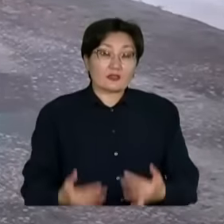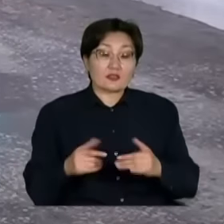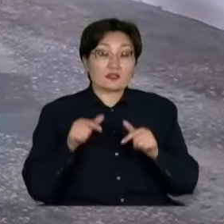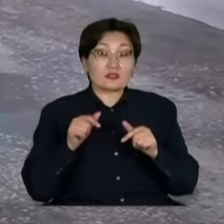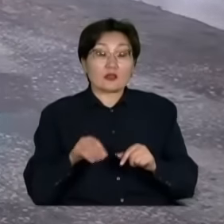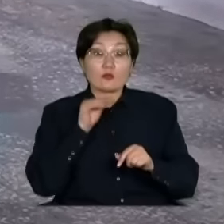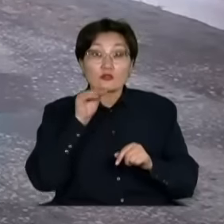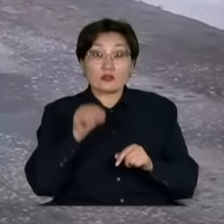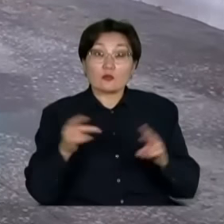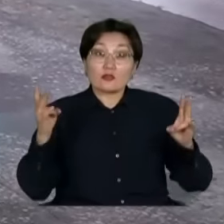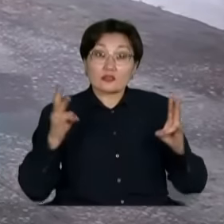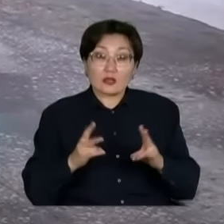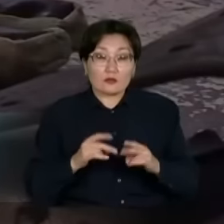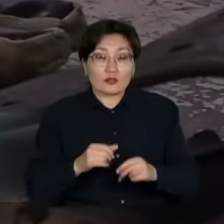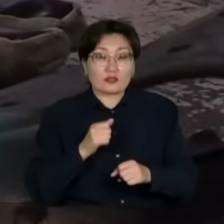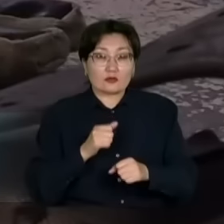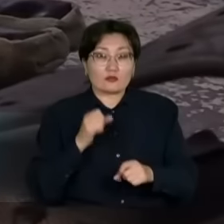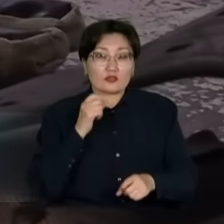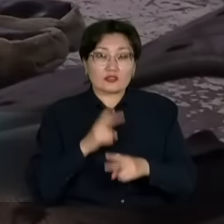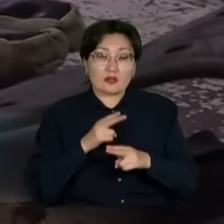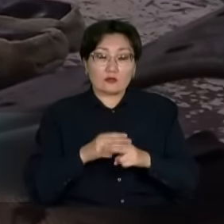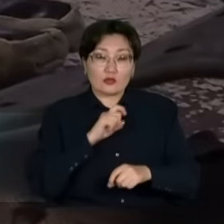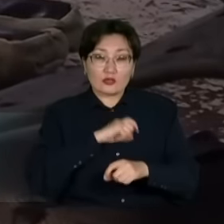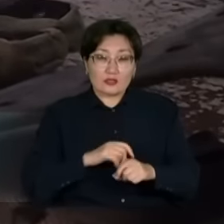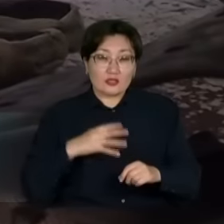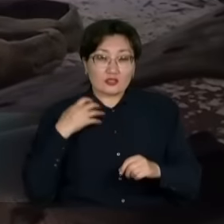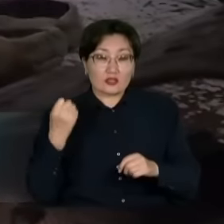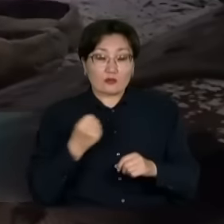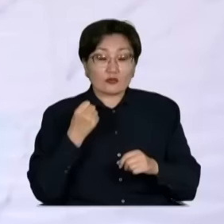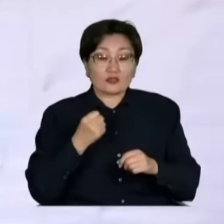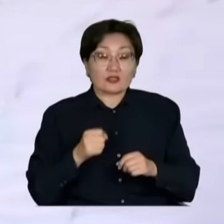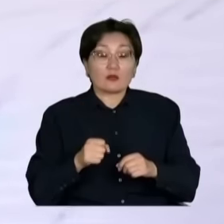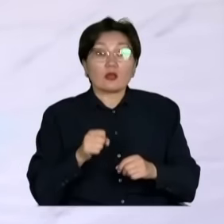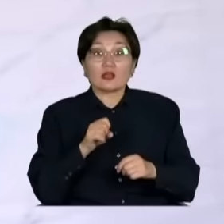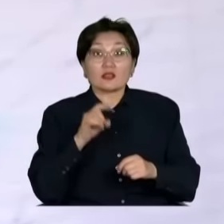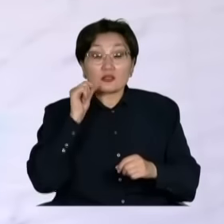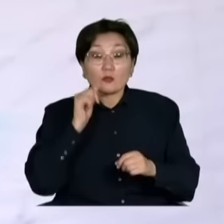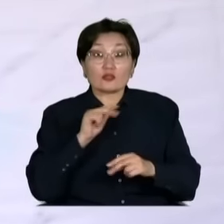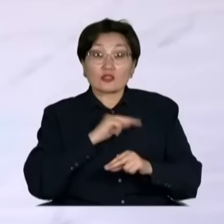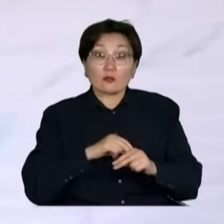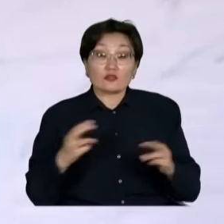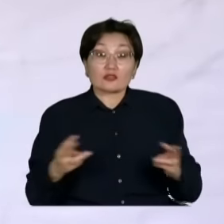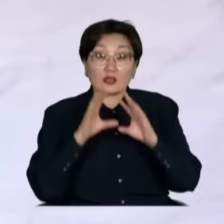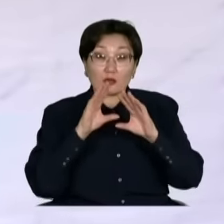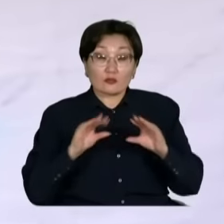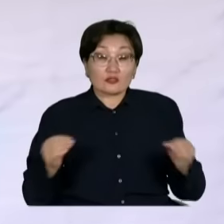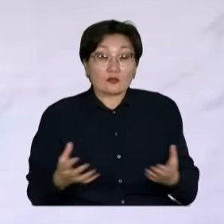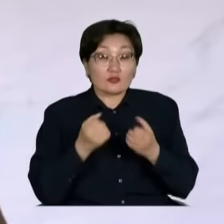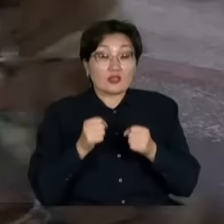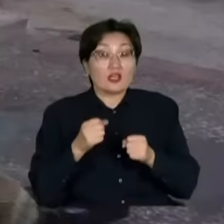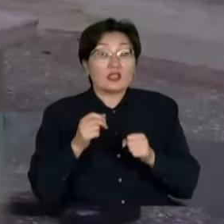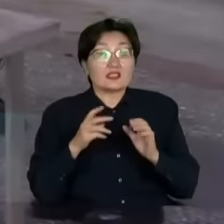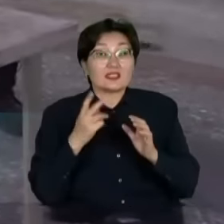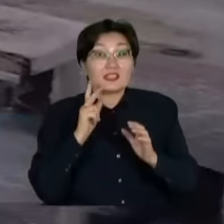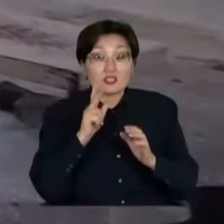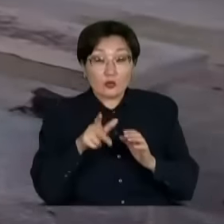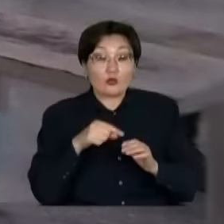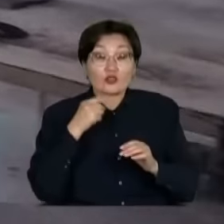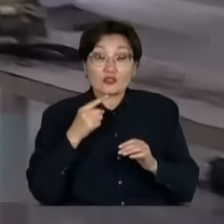этой профессии нужен стальной характер смелость и отвага Алишер азнабаев работает пожарным спасателем уже третий год